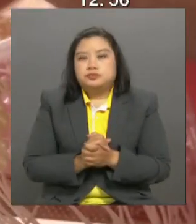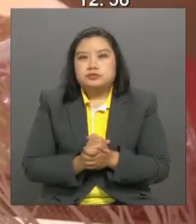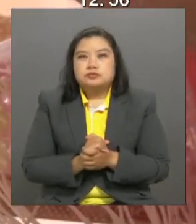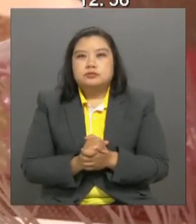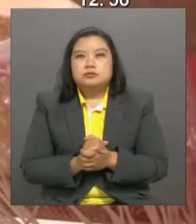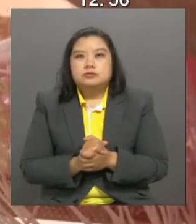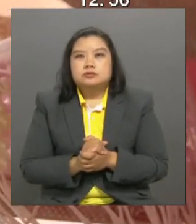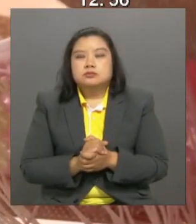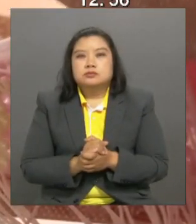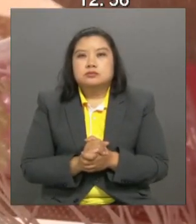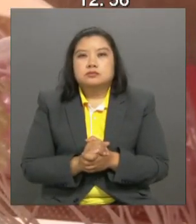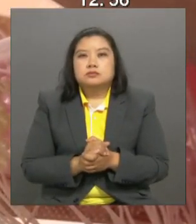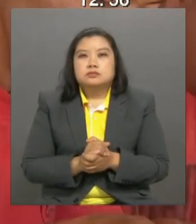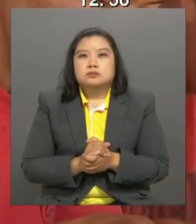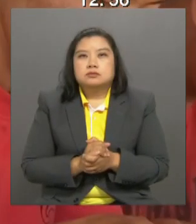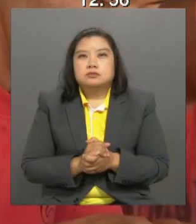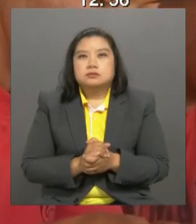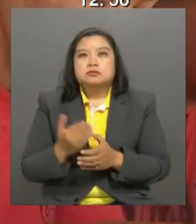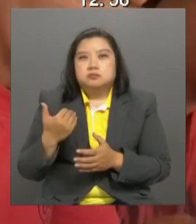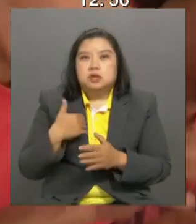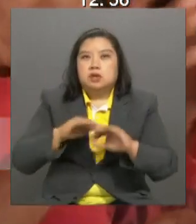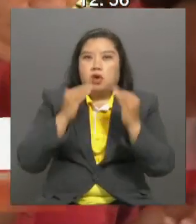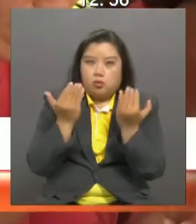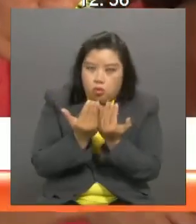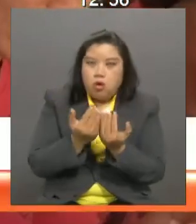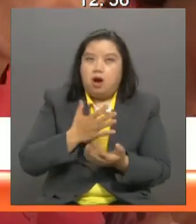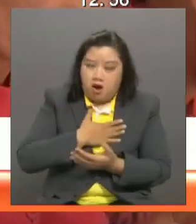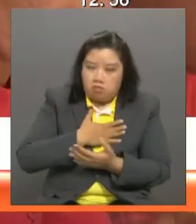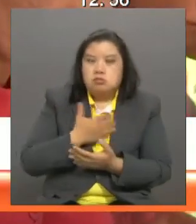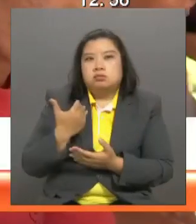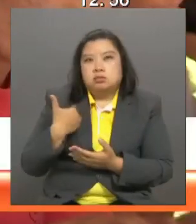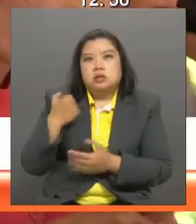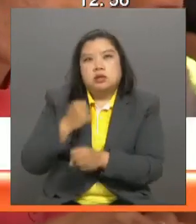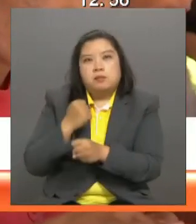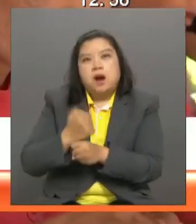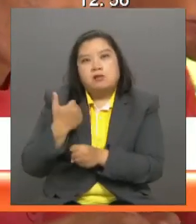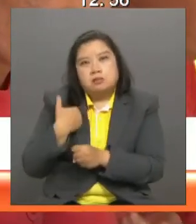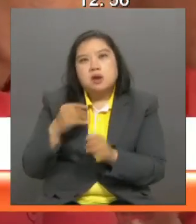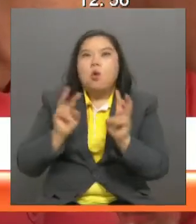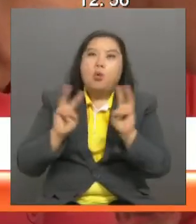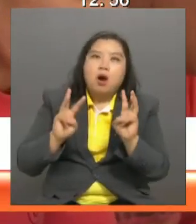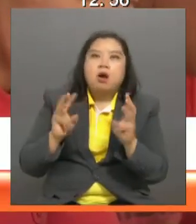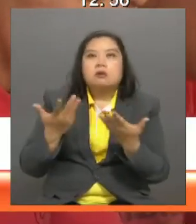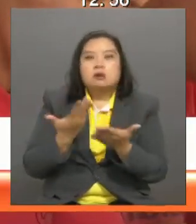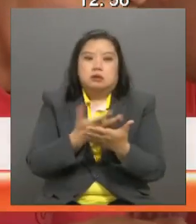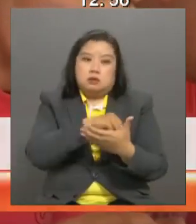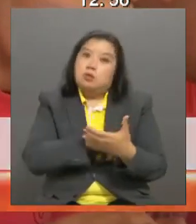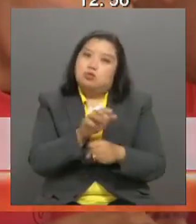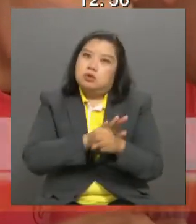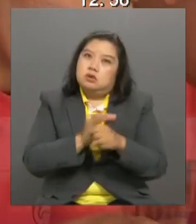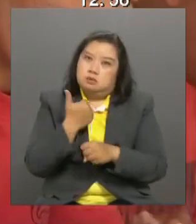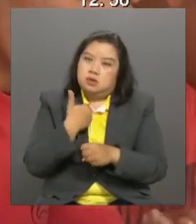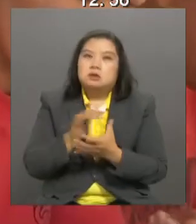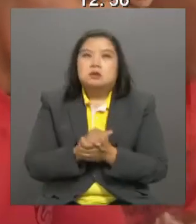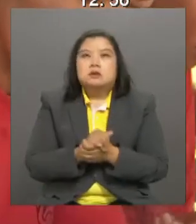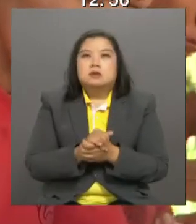างรายได้ให้กับตัวเองกับครอบครัวมีงานทำรายได้ก็คือก็พอสมควรก็อยู่ได้ตรง